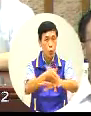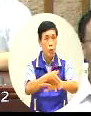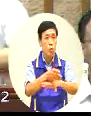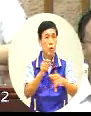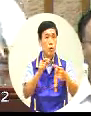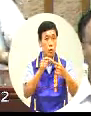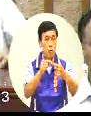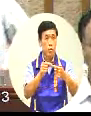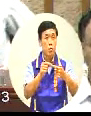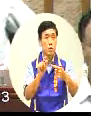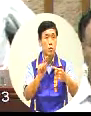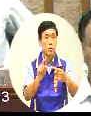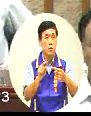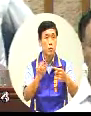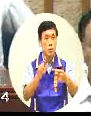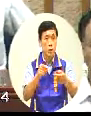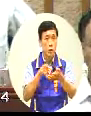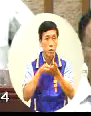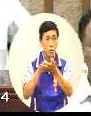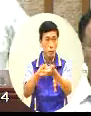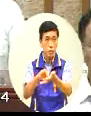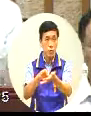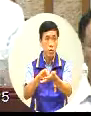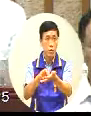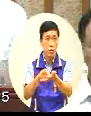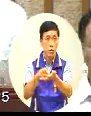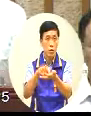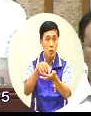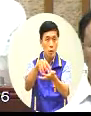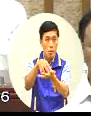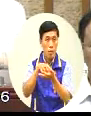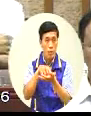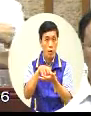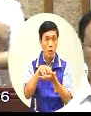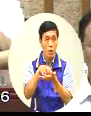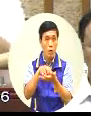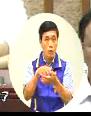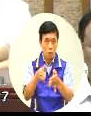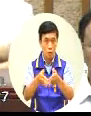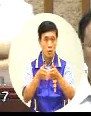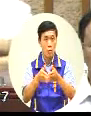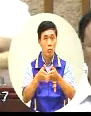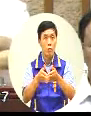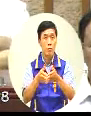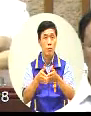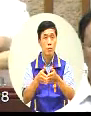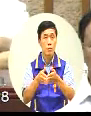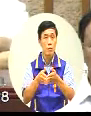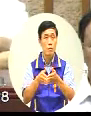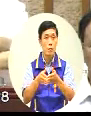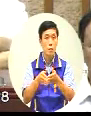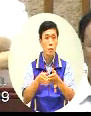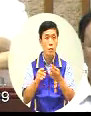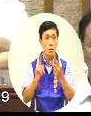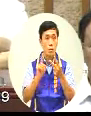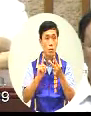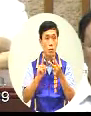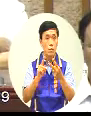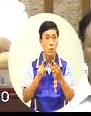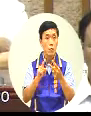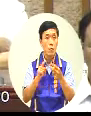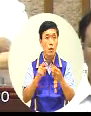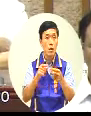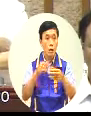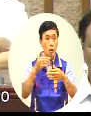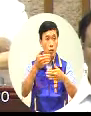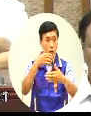行也爱申请这个认证一个机制，啊，以前那申请的认证机制。那